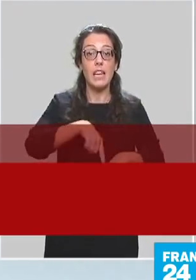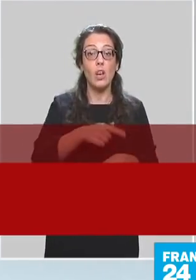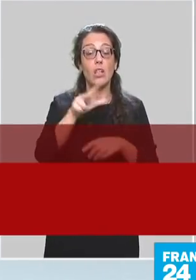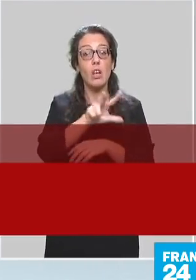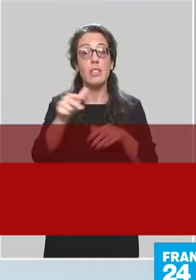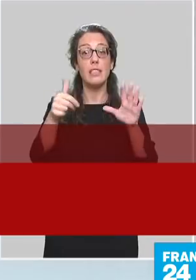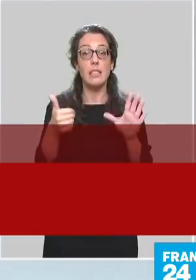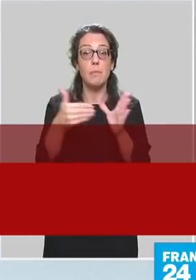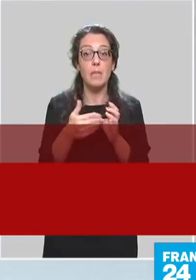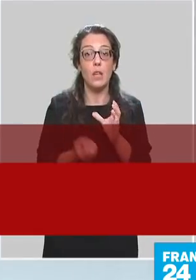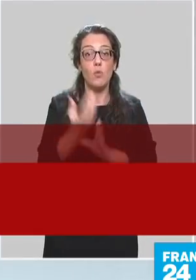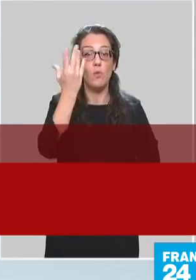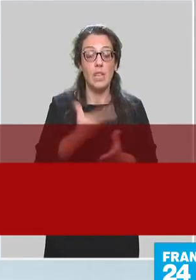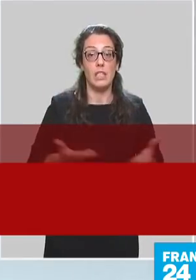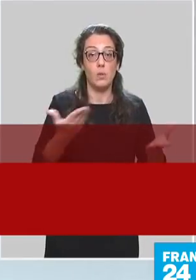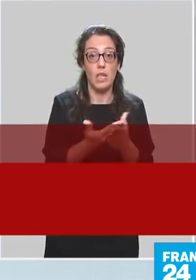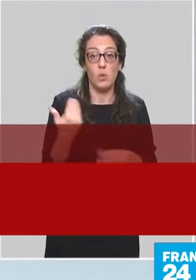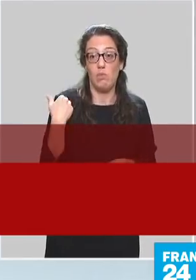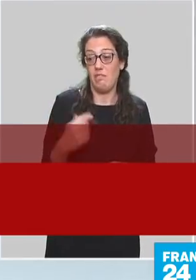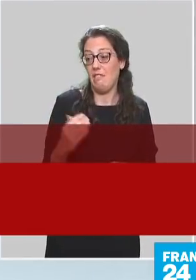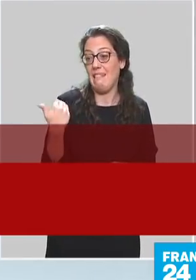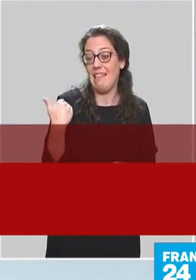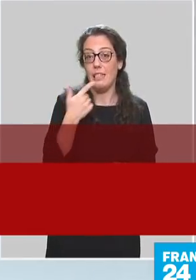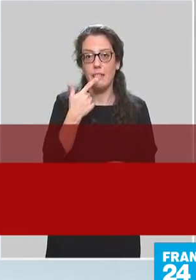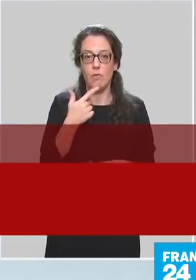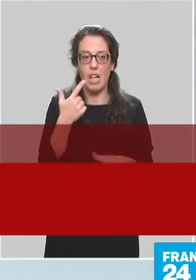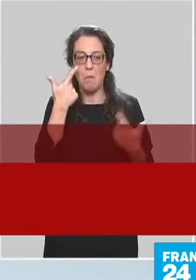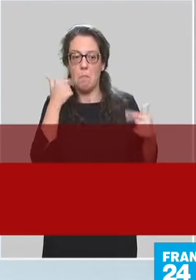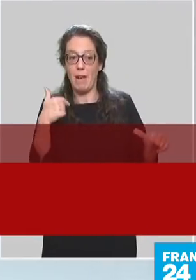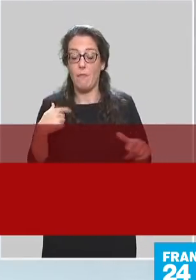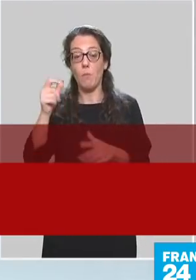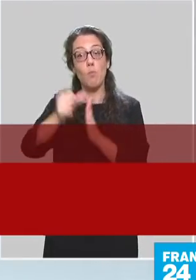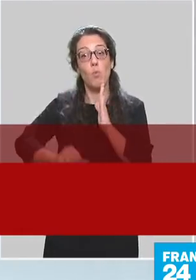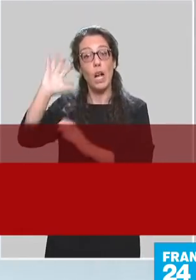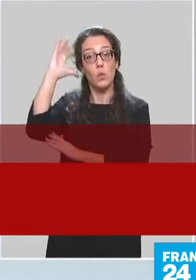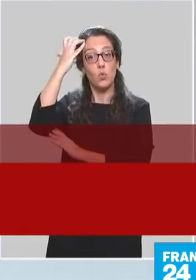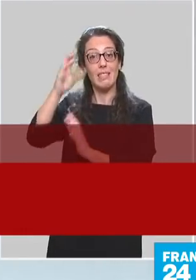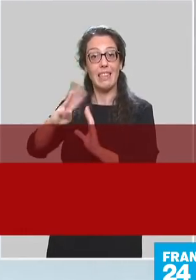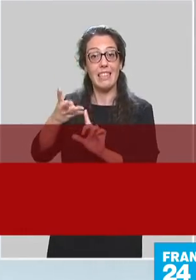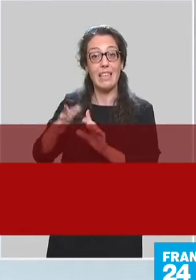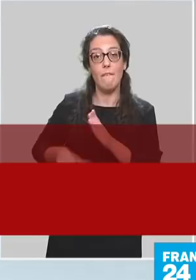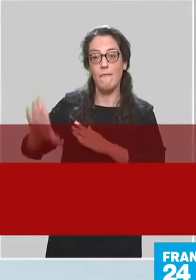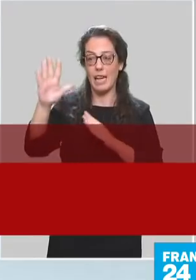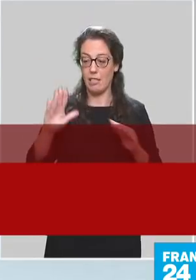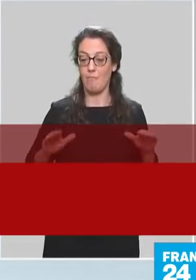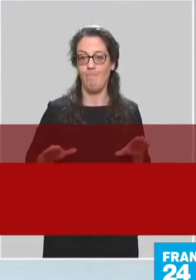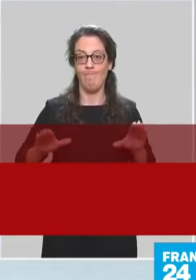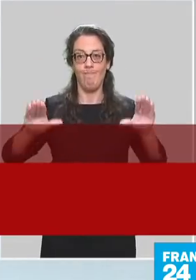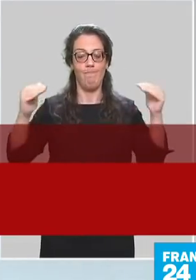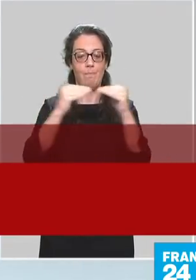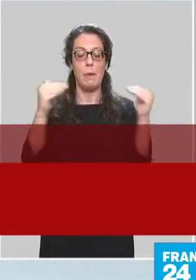dépassée dès ce lundi. Elle correspond au pic observé en août lors de la 4e vague. Les